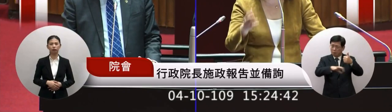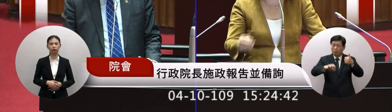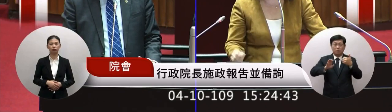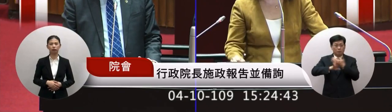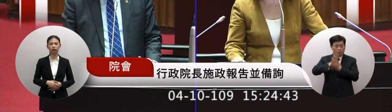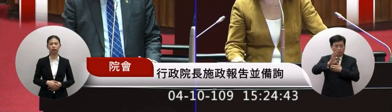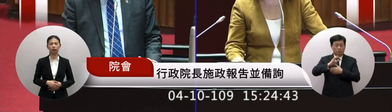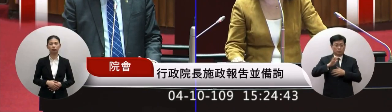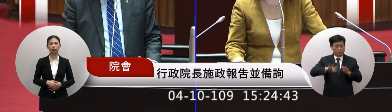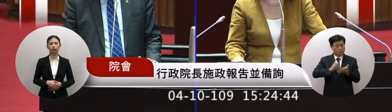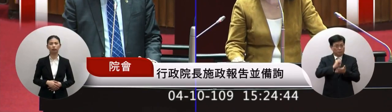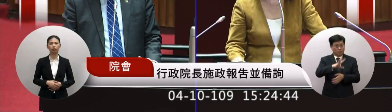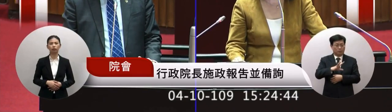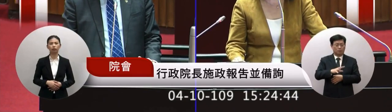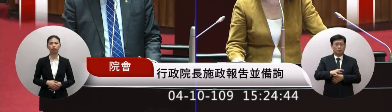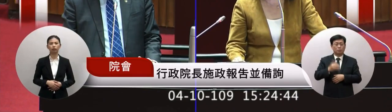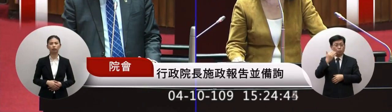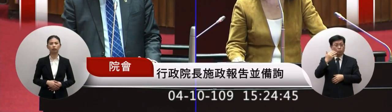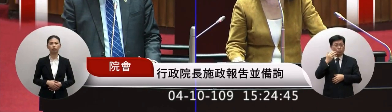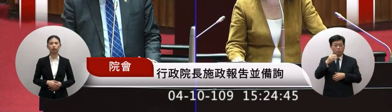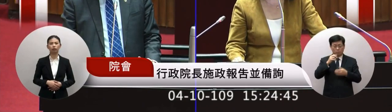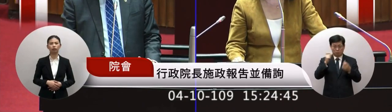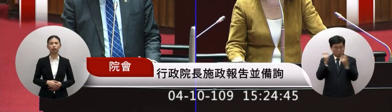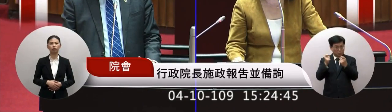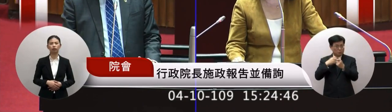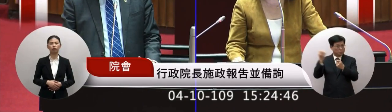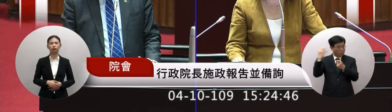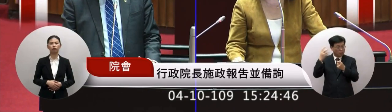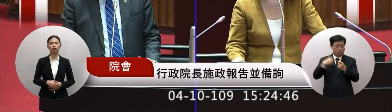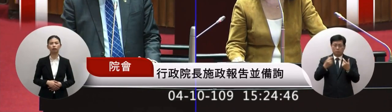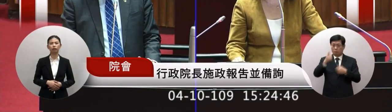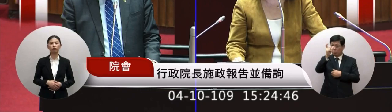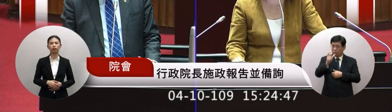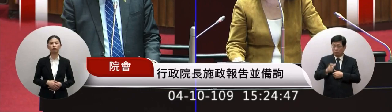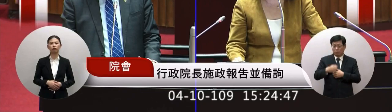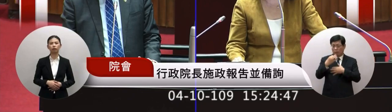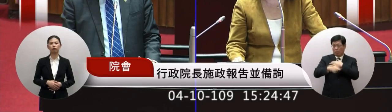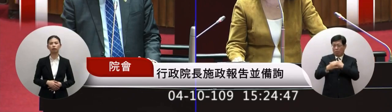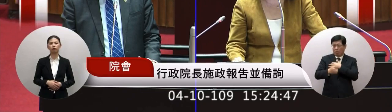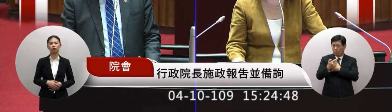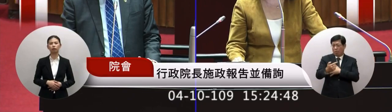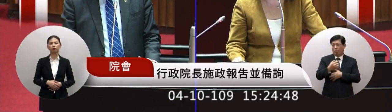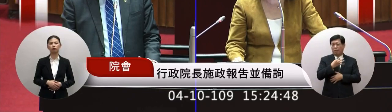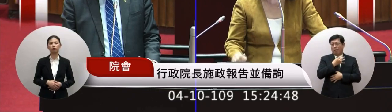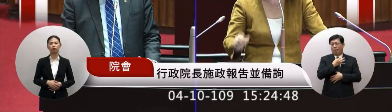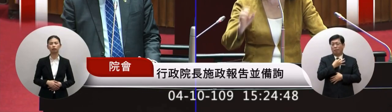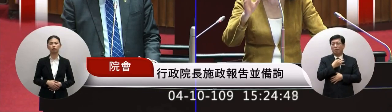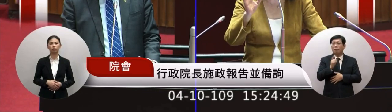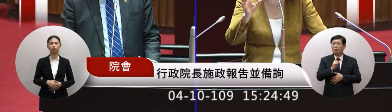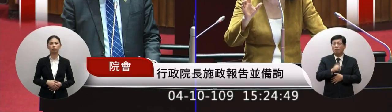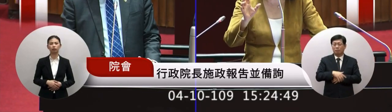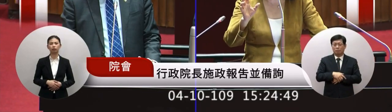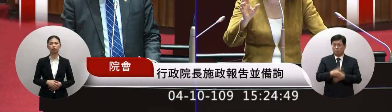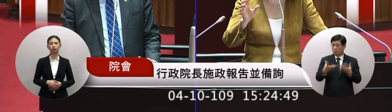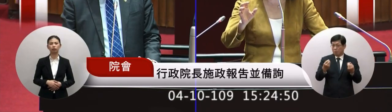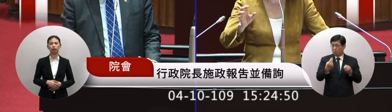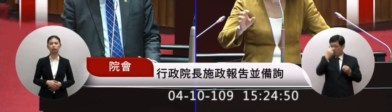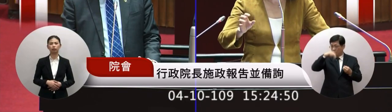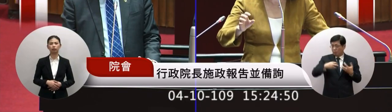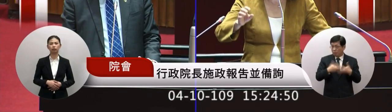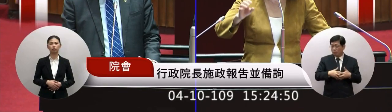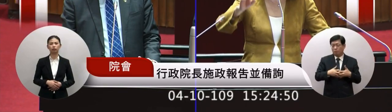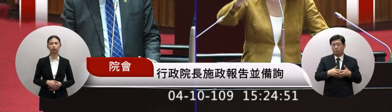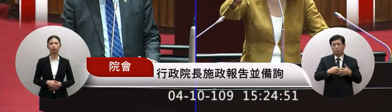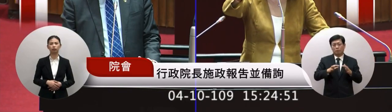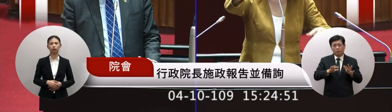我再跟两位报告一下。以后看最近的讯息，你会看到意大利啊缺呼吸器到什么样的程度。他因为没有呼吸器，